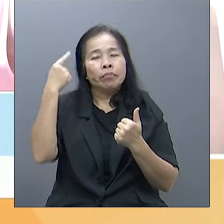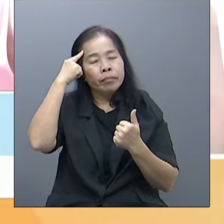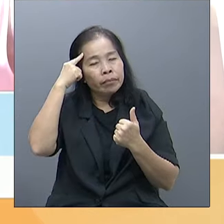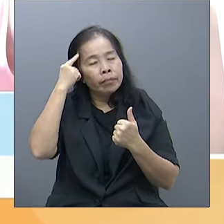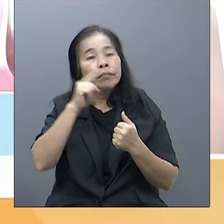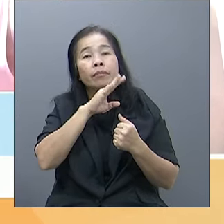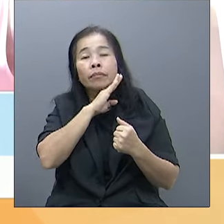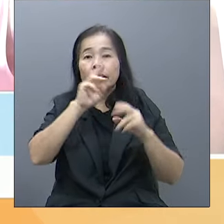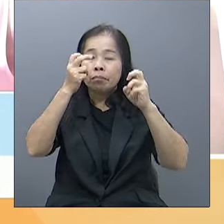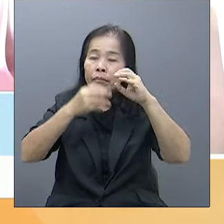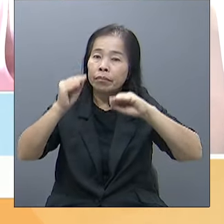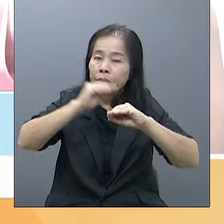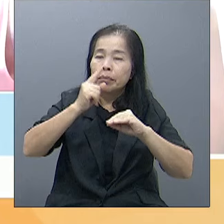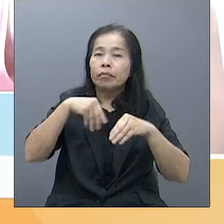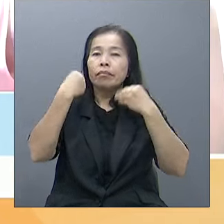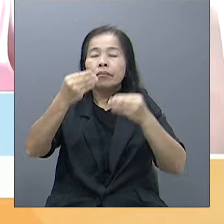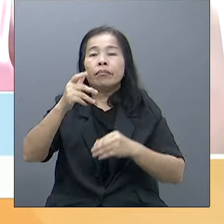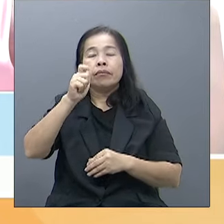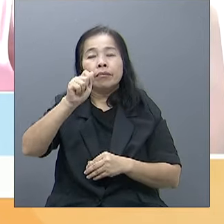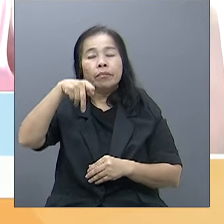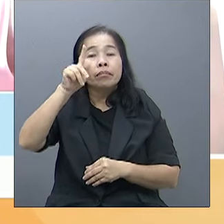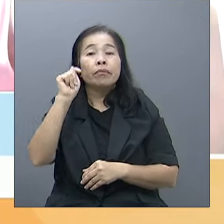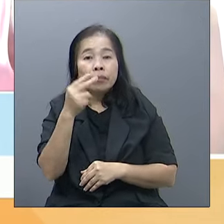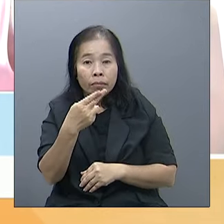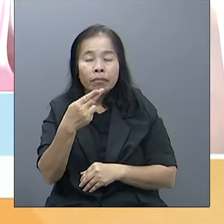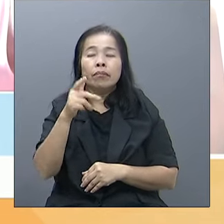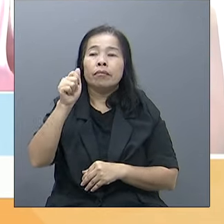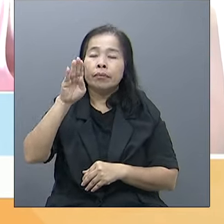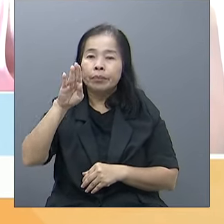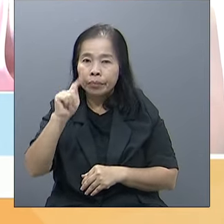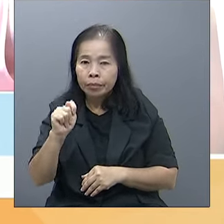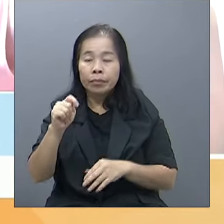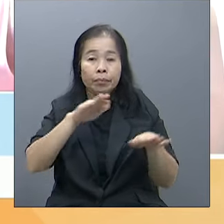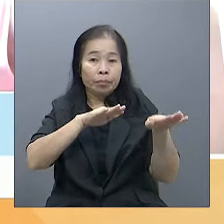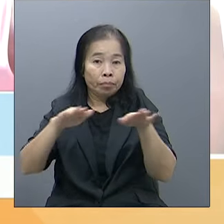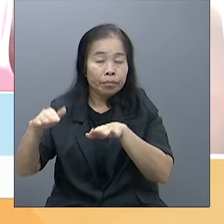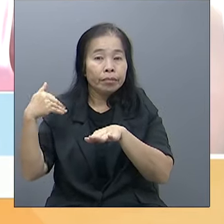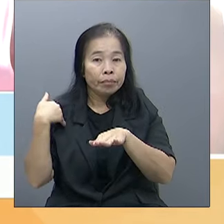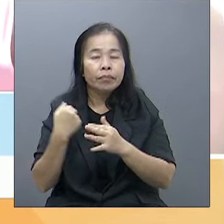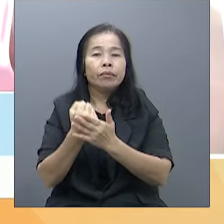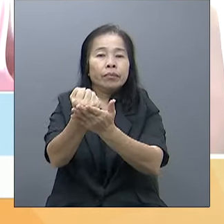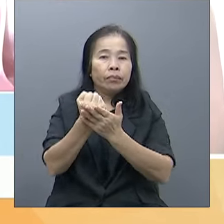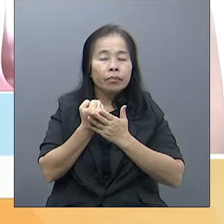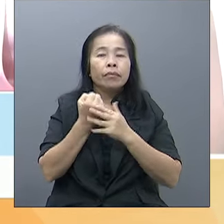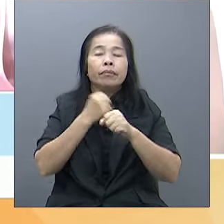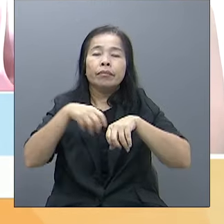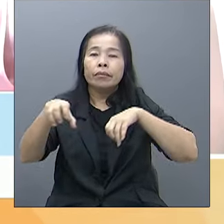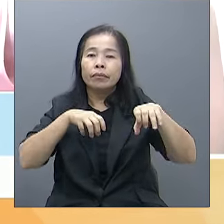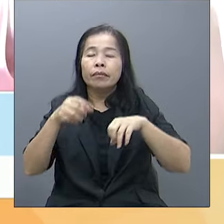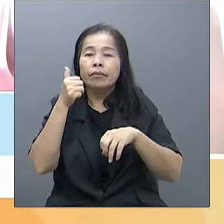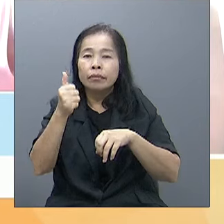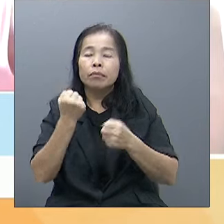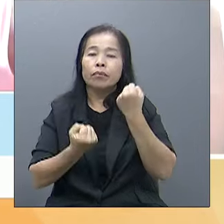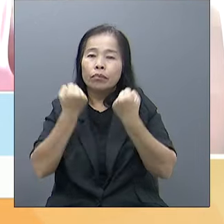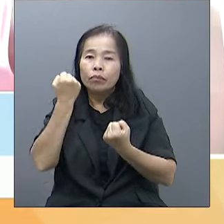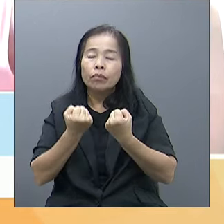ถ้าเกิดว่าให้องค์กรปกครองส่วนท้องถิ่นอย่างอบต.ที่เขามีความพร้อมอะค่ะเข้ามาช่วยในการจัดการเรื่องของรถโรงเรียนเ